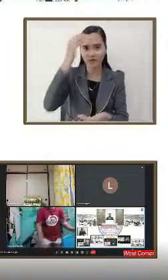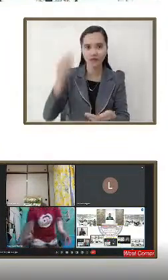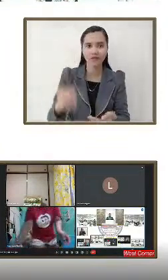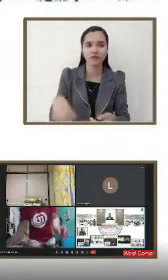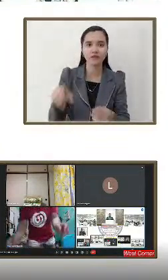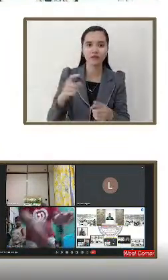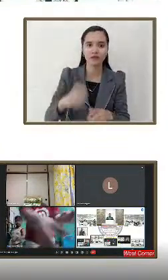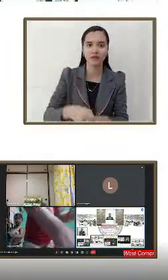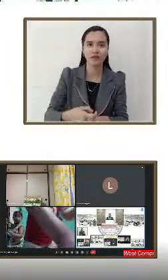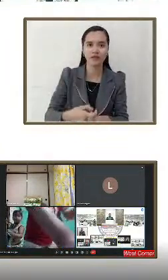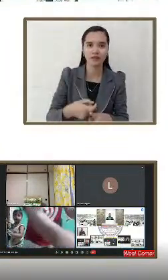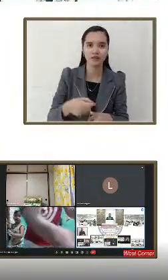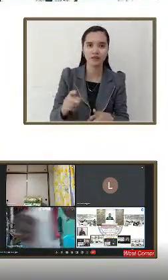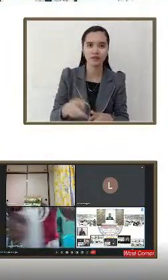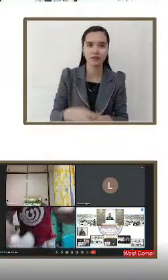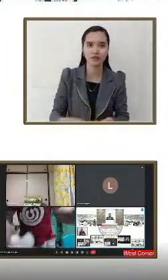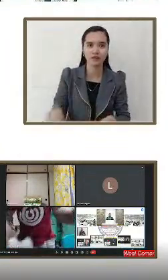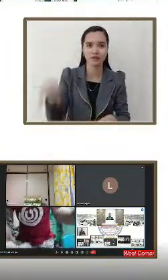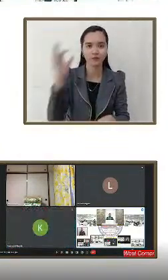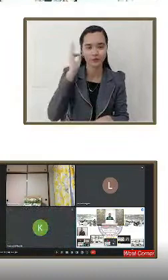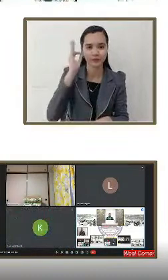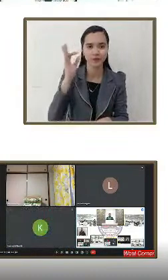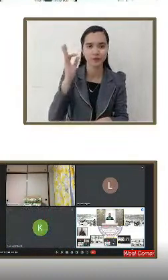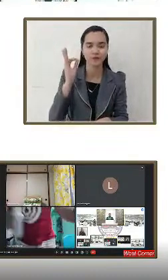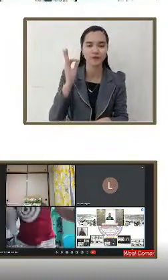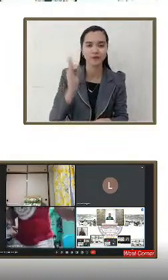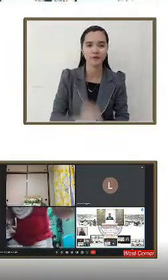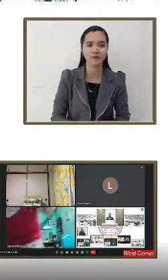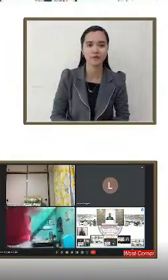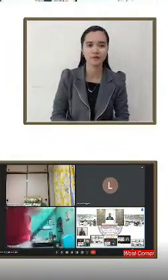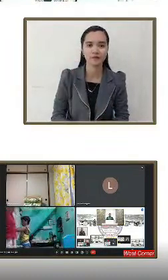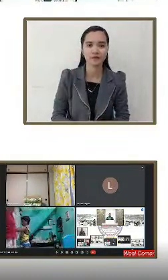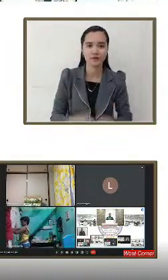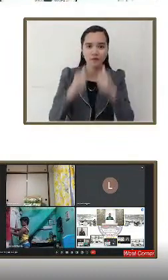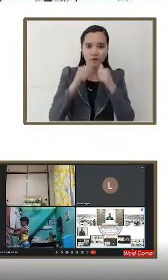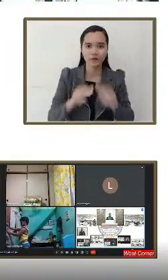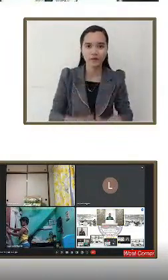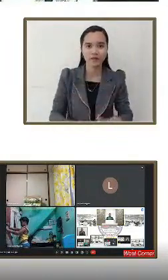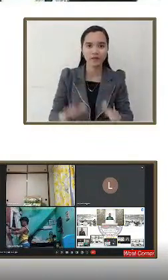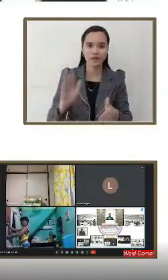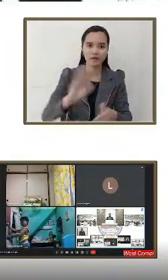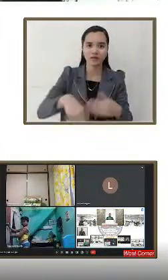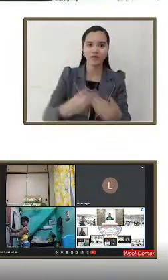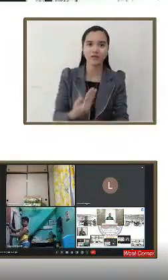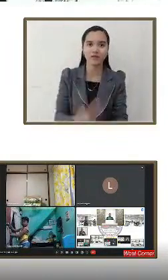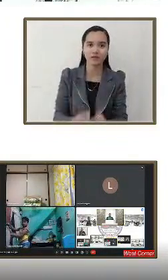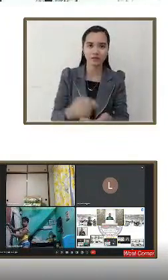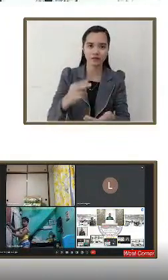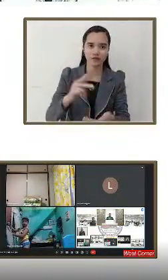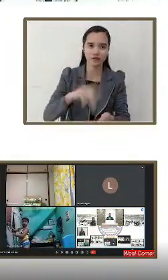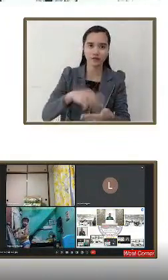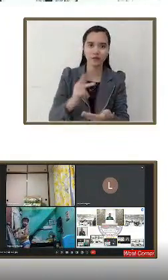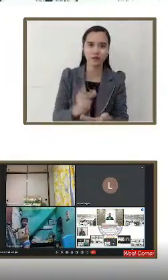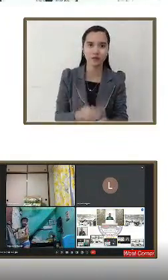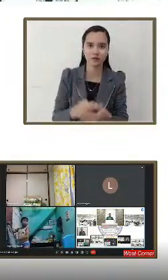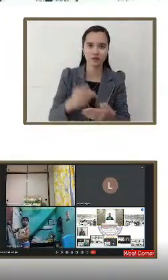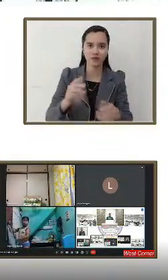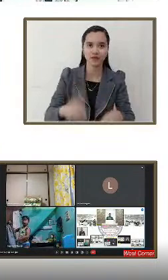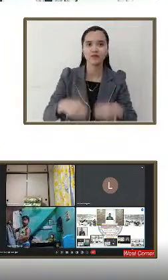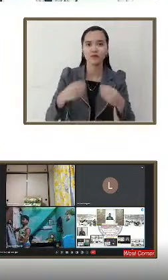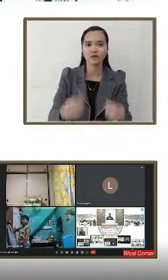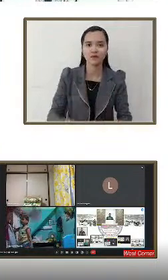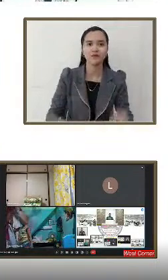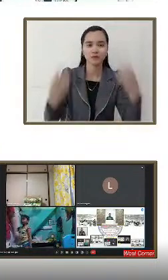na tatanggapin namin ngayong pananambahan na ito. Muli, pagpalain niyo po ang bawat bahagi ng aming pananambahan. And please give us a strong internet